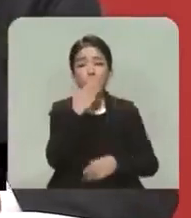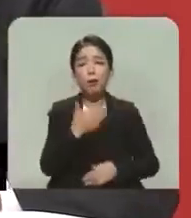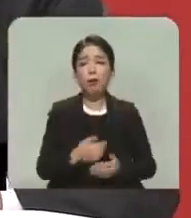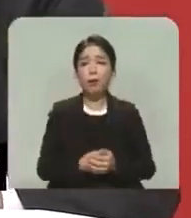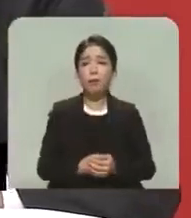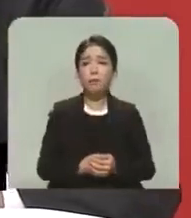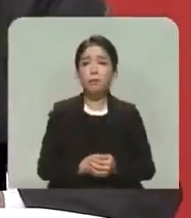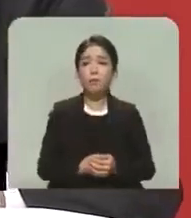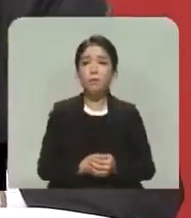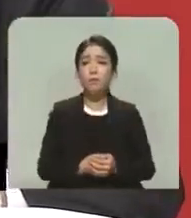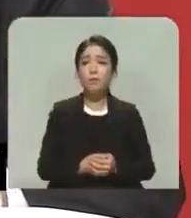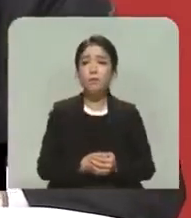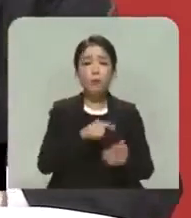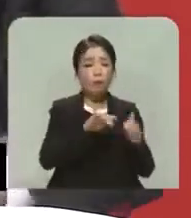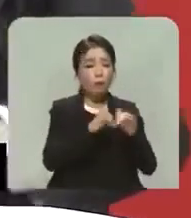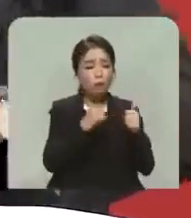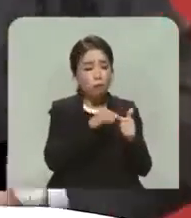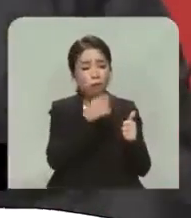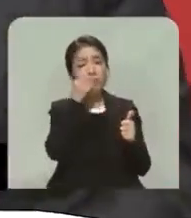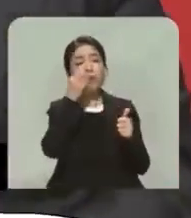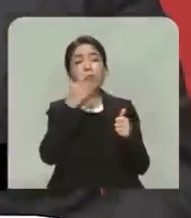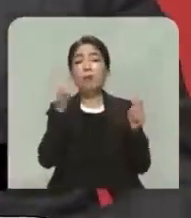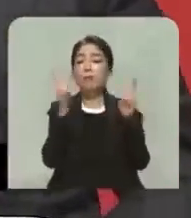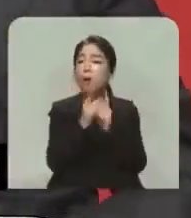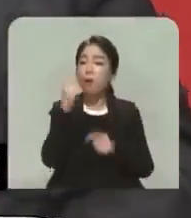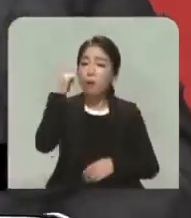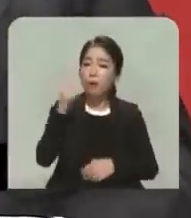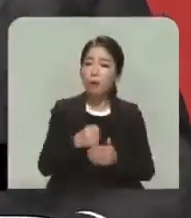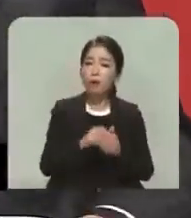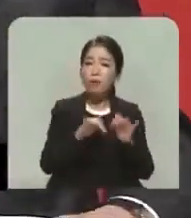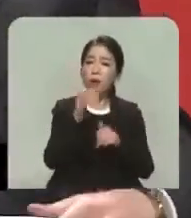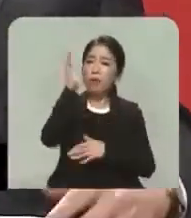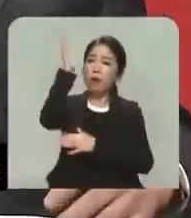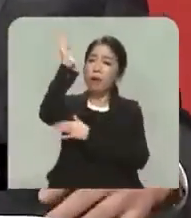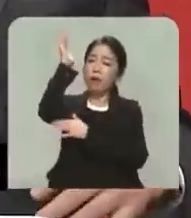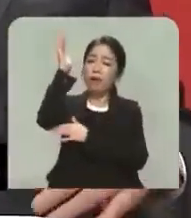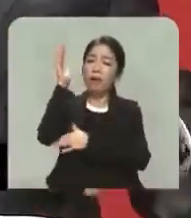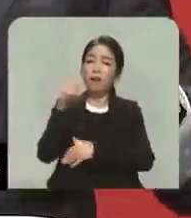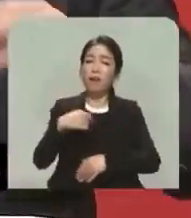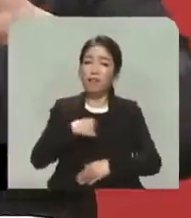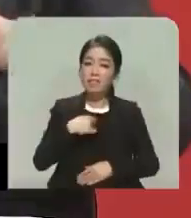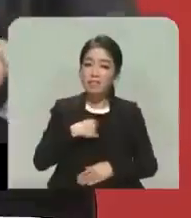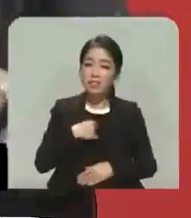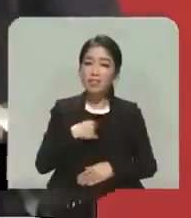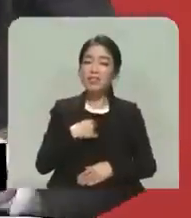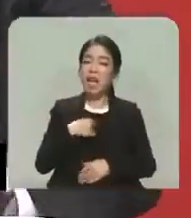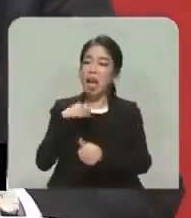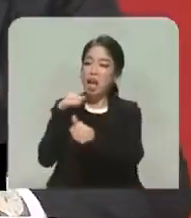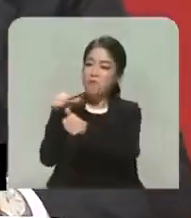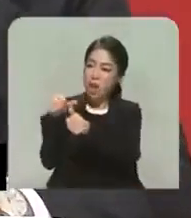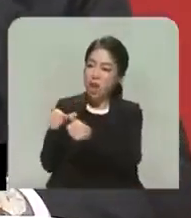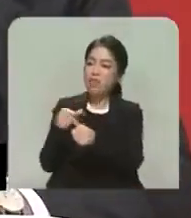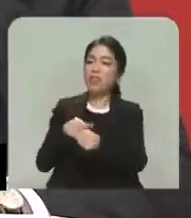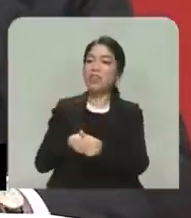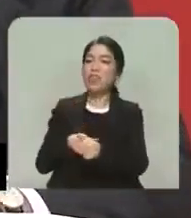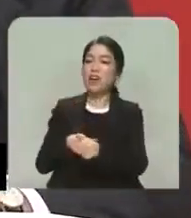아닙니까? 아니 왜 이런 사람이 만나가지고 이 사람이 떠들고 다니면서 내가 멘토니